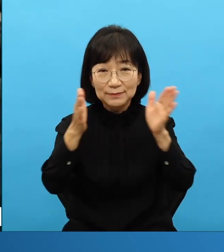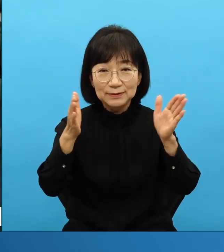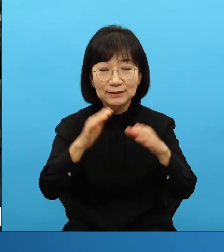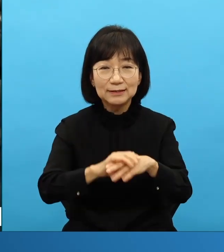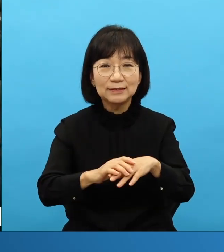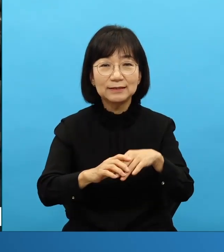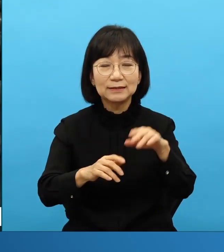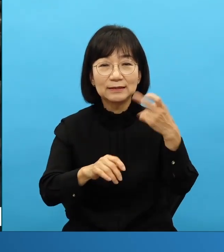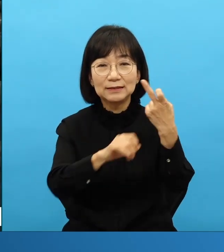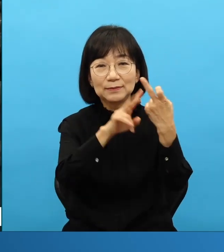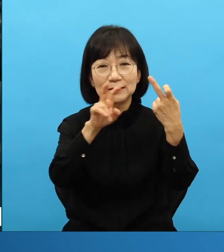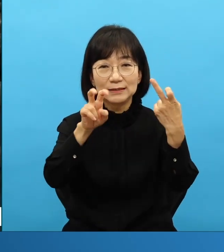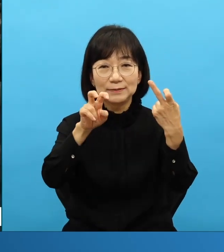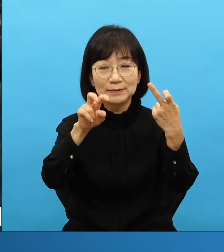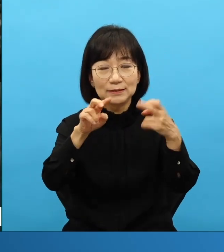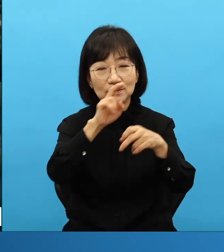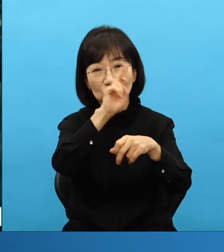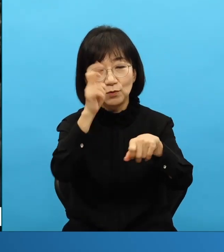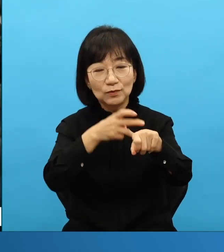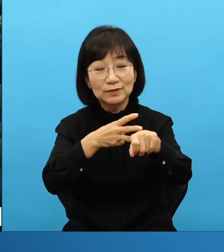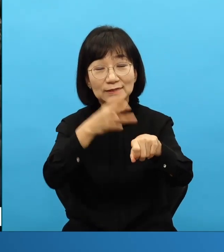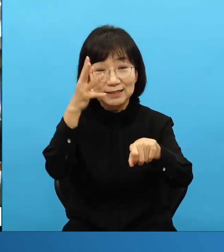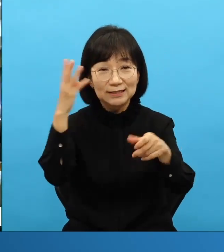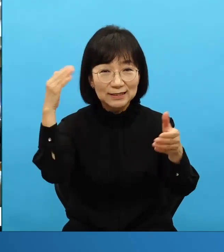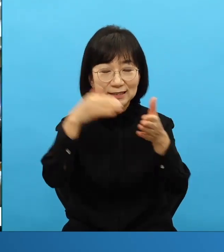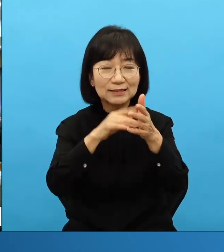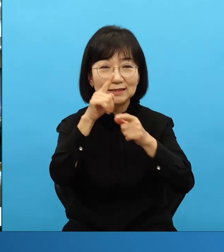3시까지 위아.kr에서 등록받습니다.